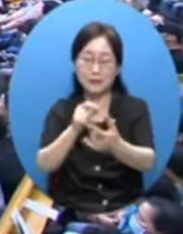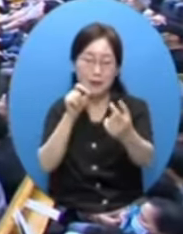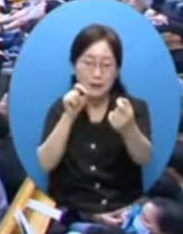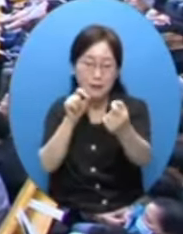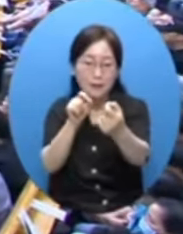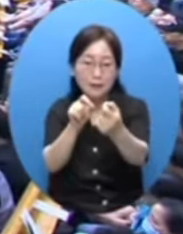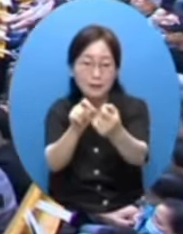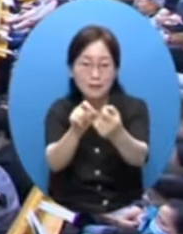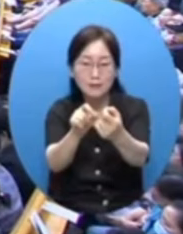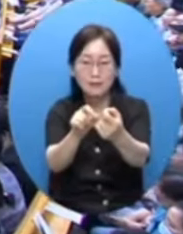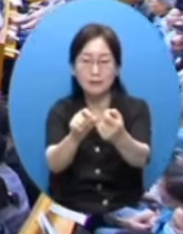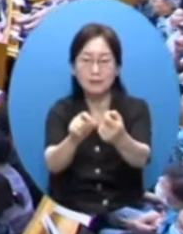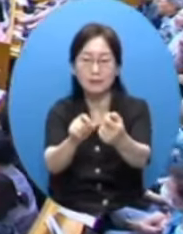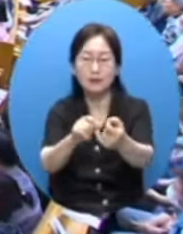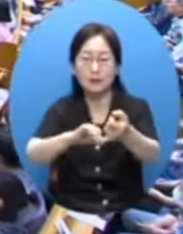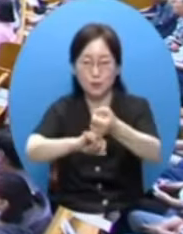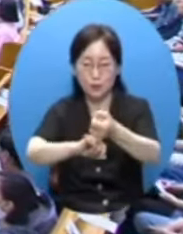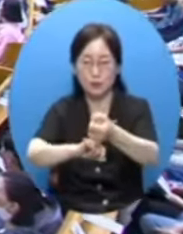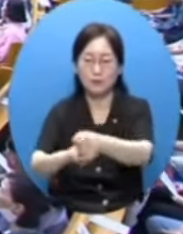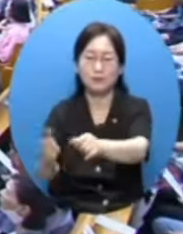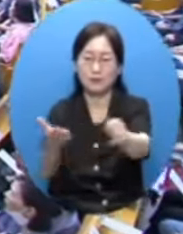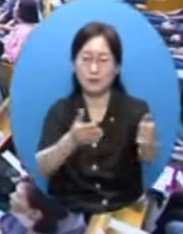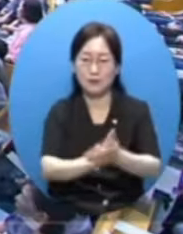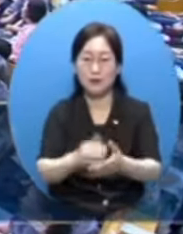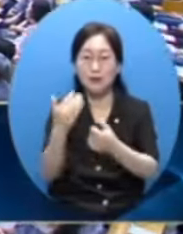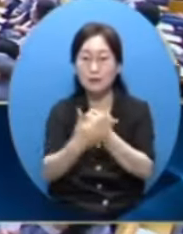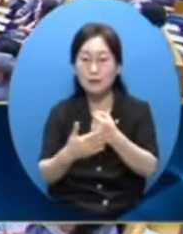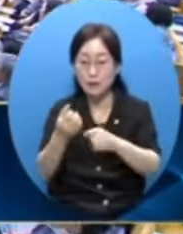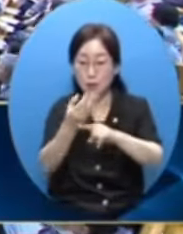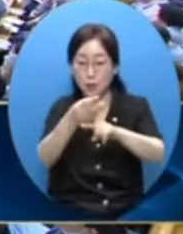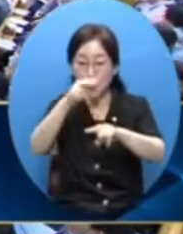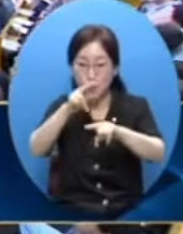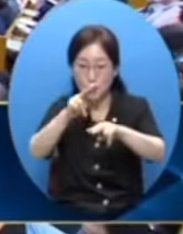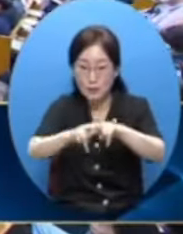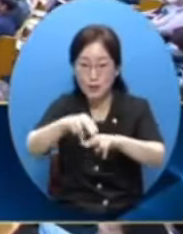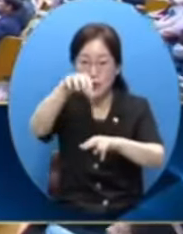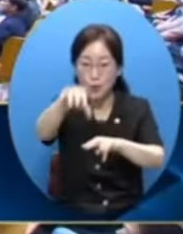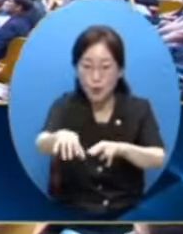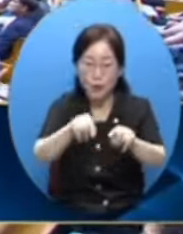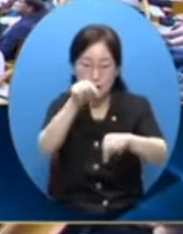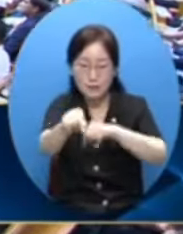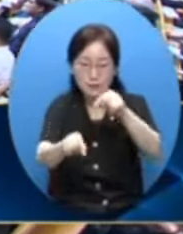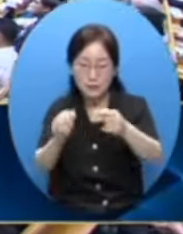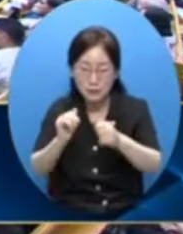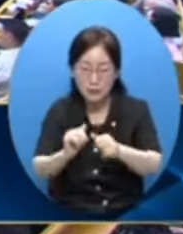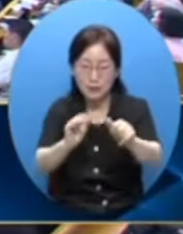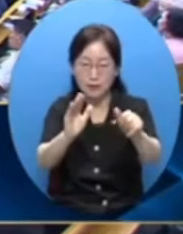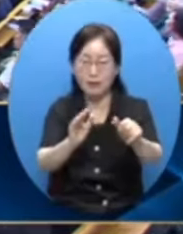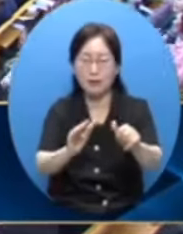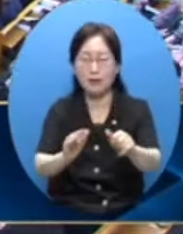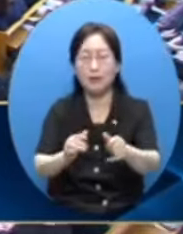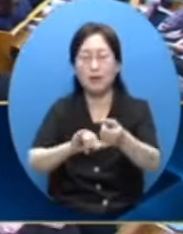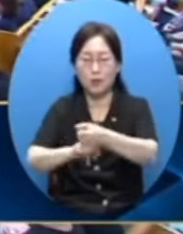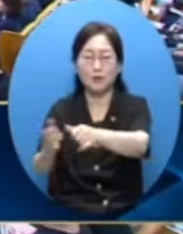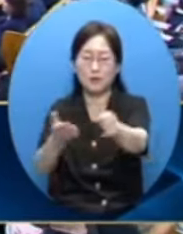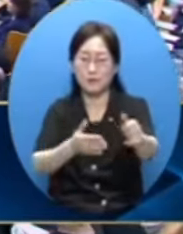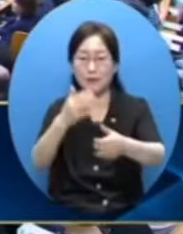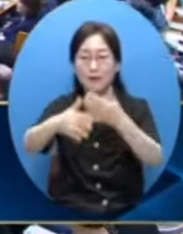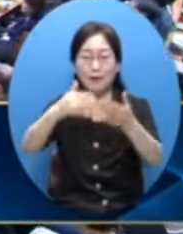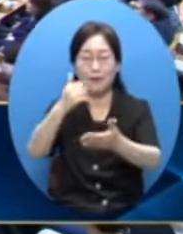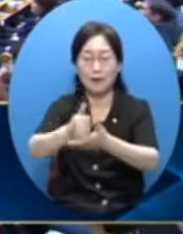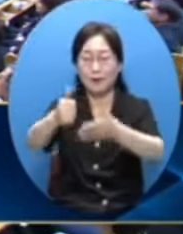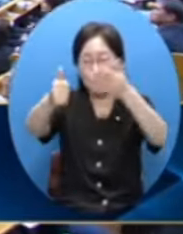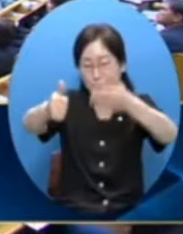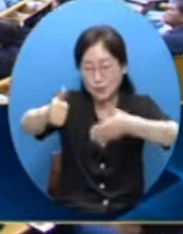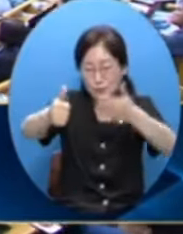더 가까이 나가는 주님의 자녀들이 되어야 합니다. 은혜의 보좌 앞으로 나가는 주님의 자녀들이 되어야 하는 것입니다. 하나님께 간구하기